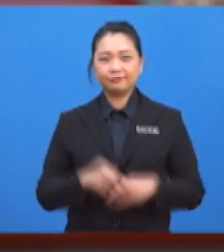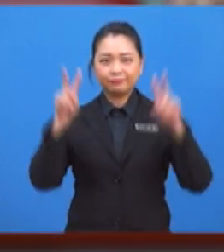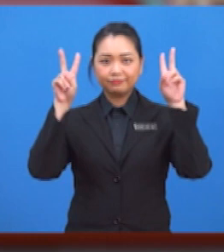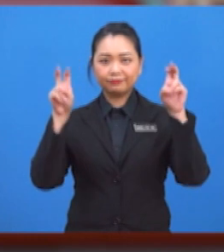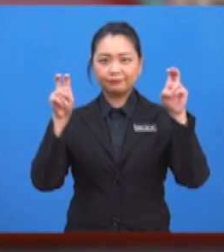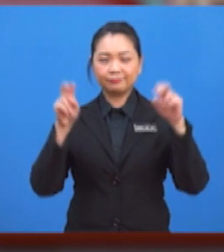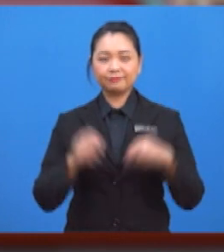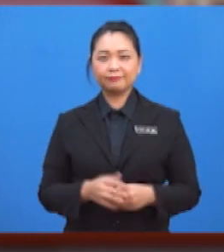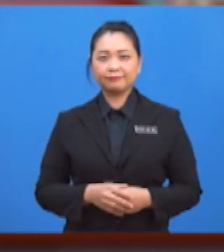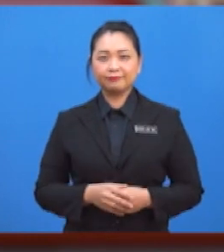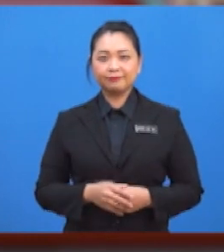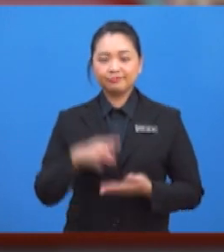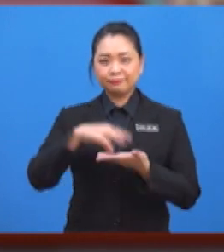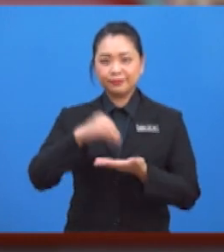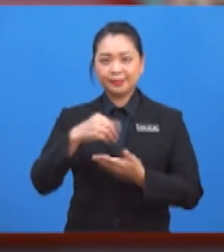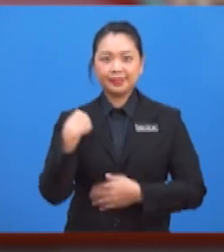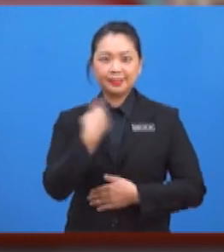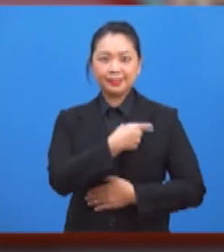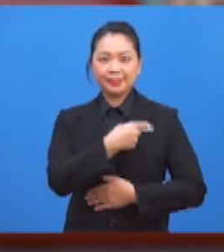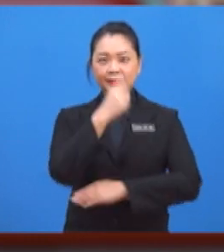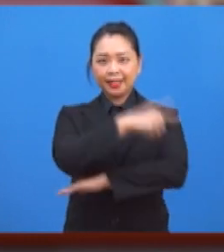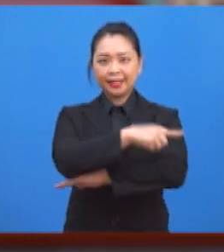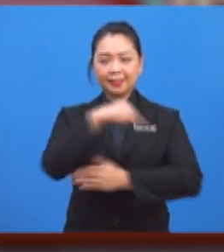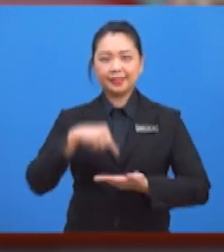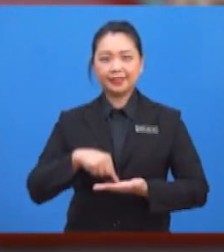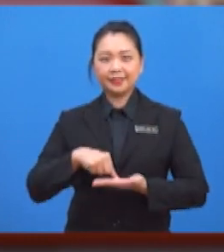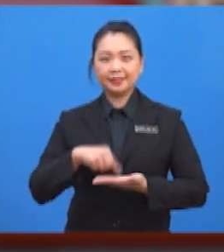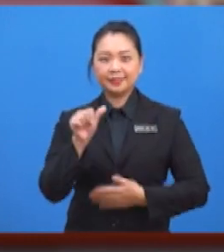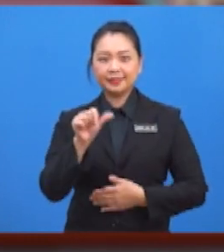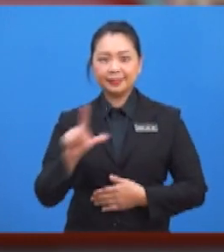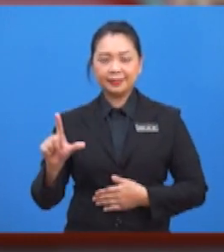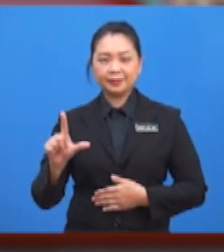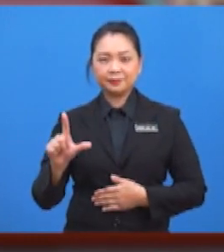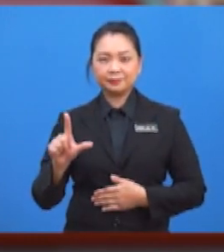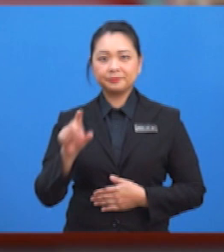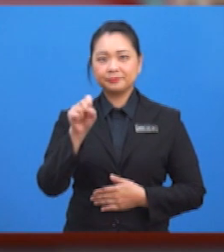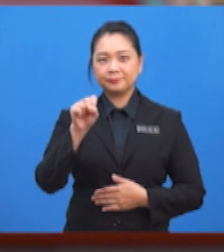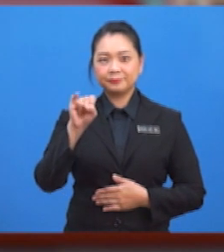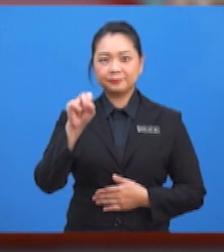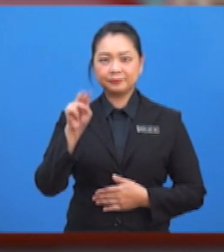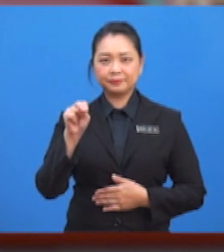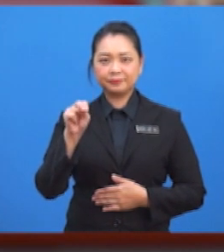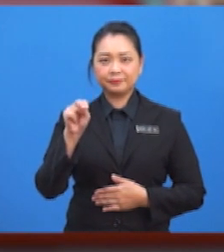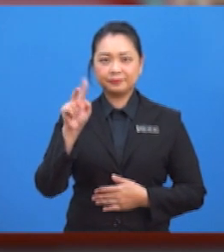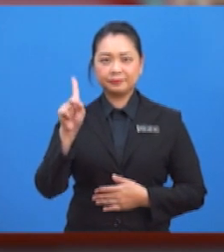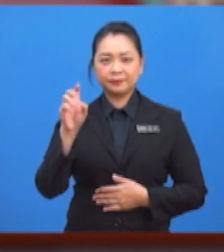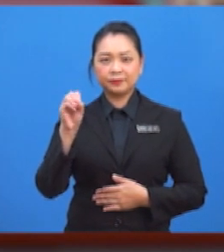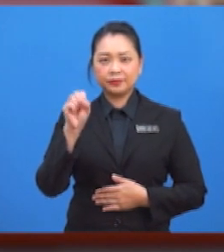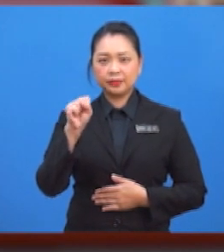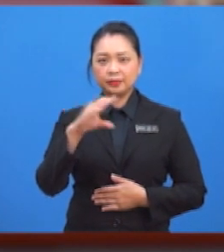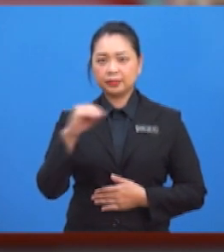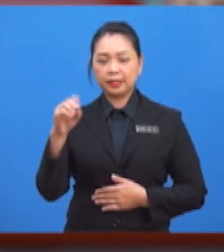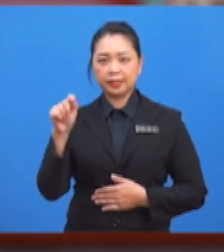Tajuk pembelajaran kita hari ini ialah sinus, kosinus